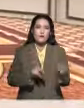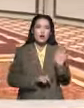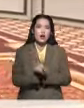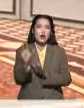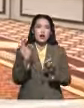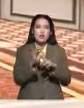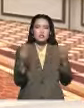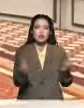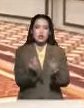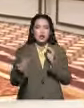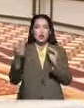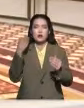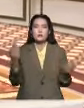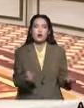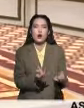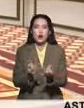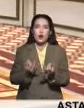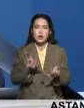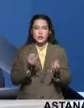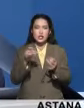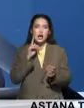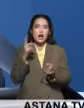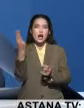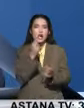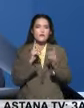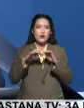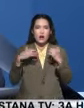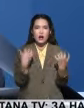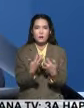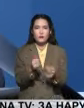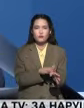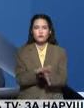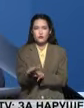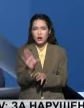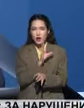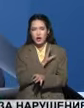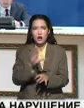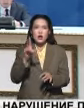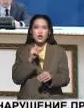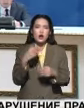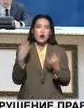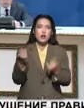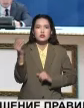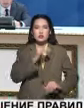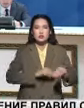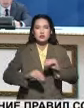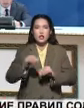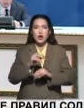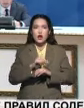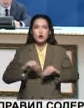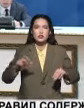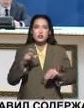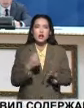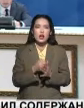цели переговоров, ранее обсуждавшиеся на площадке астанинского формата, сегодня полностью выполнены. Речь идет о создании зонда